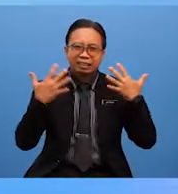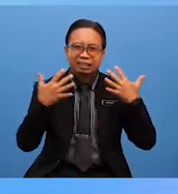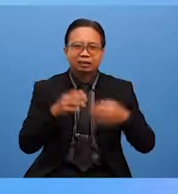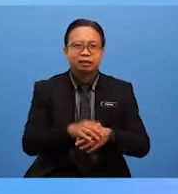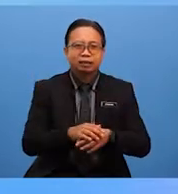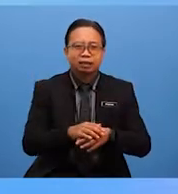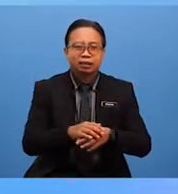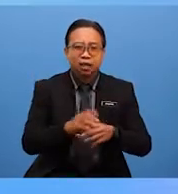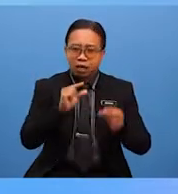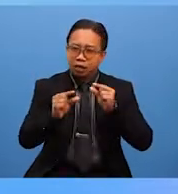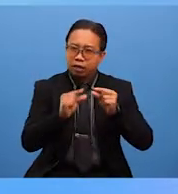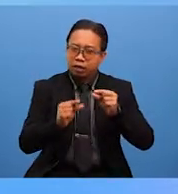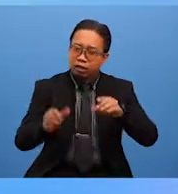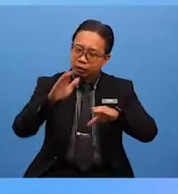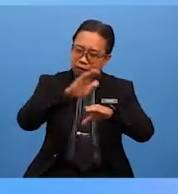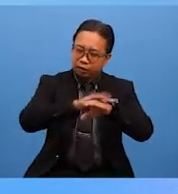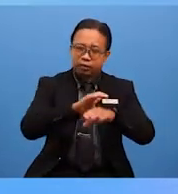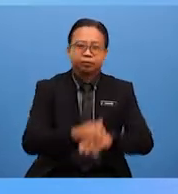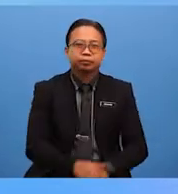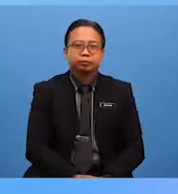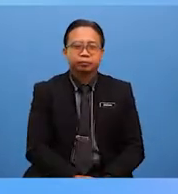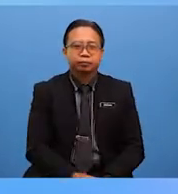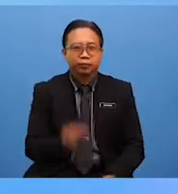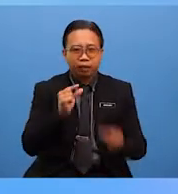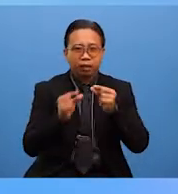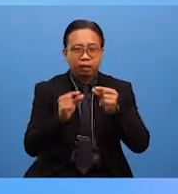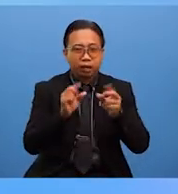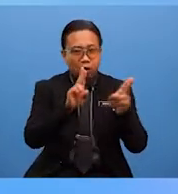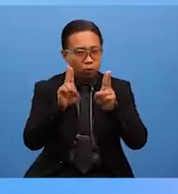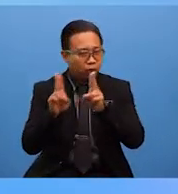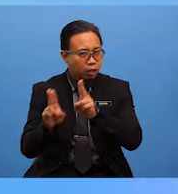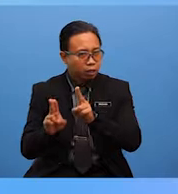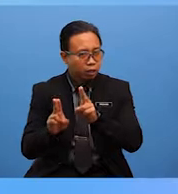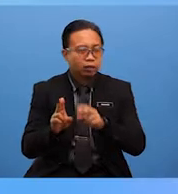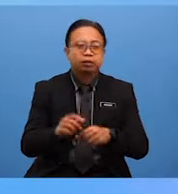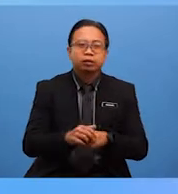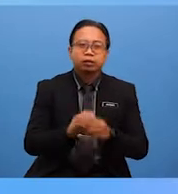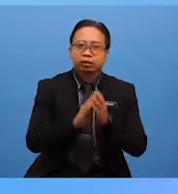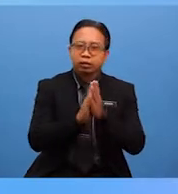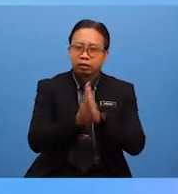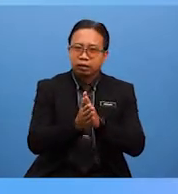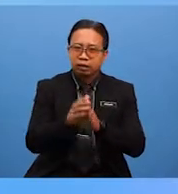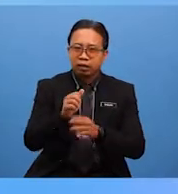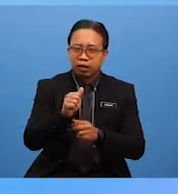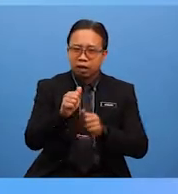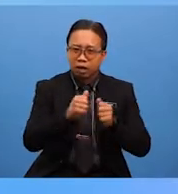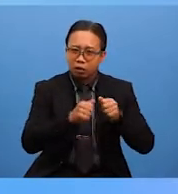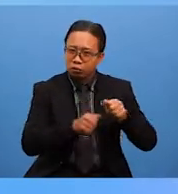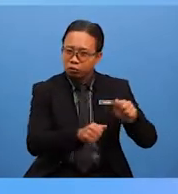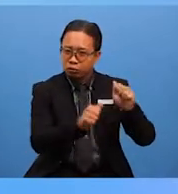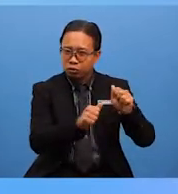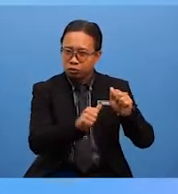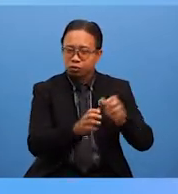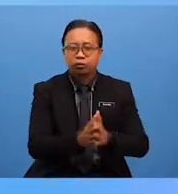dan akan bergerak ke atas Pergerakan udara ini menghasilkan arus per siapkan